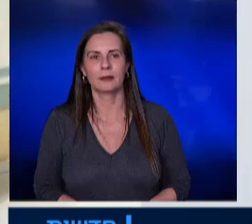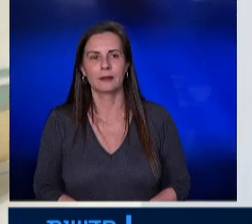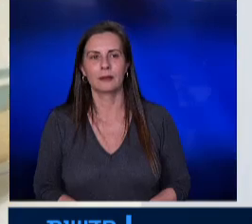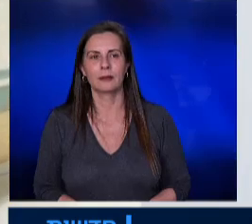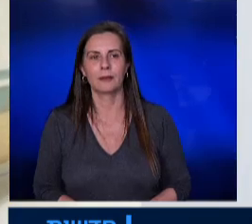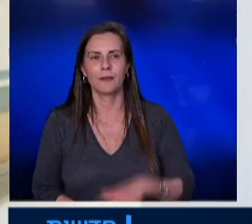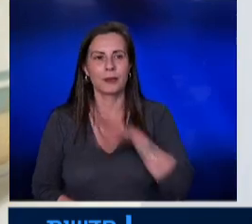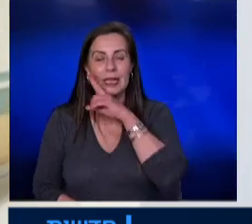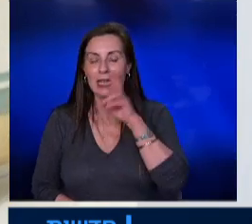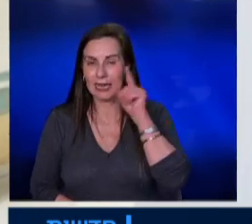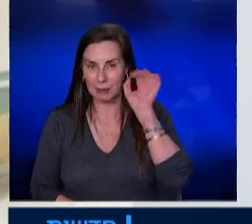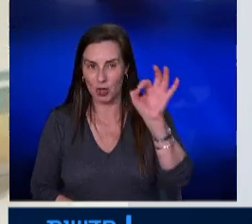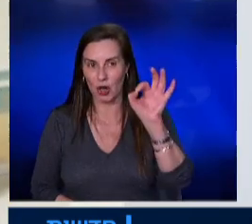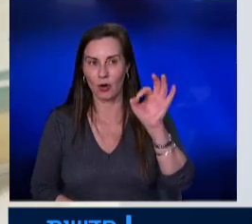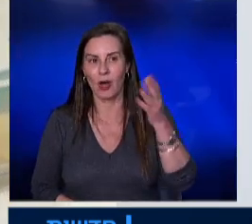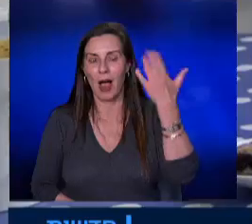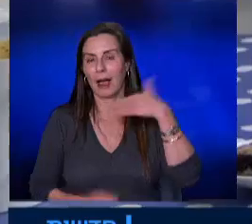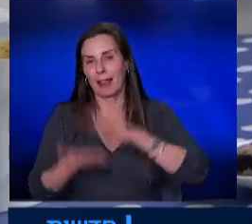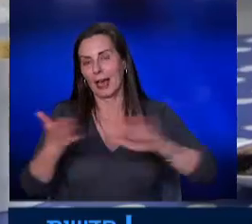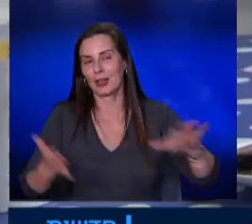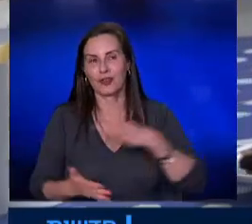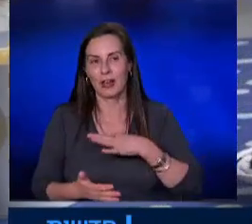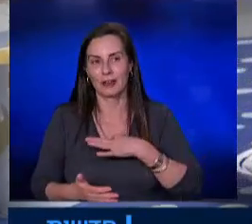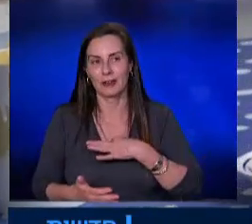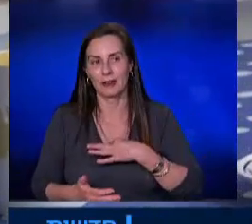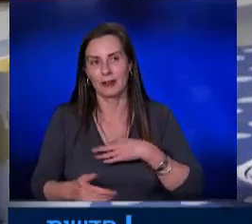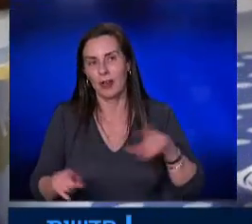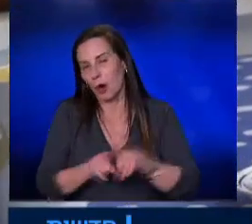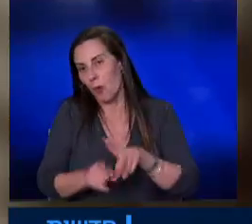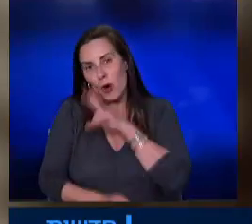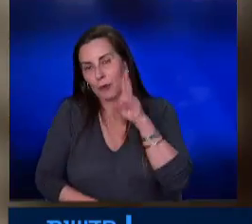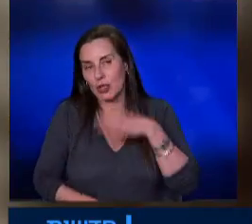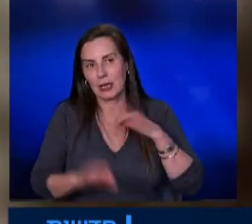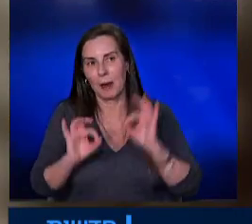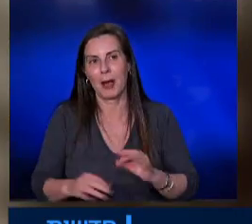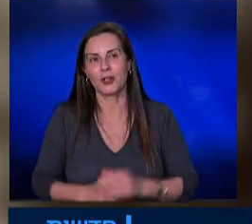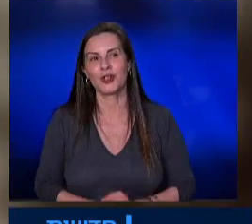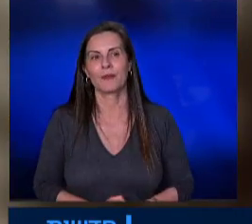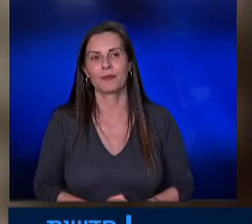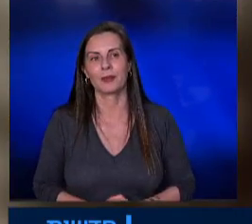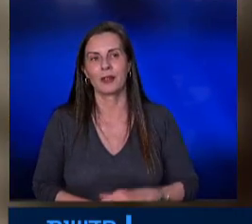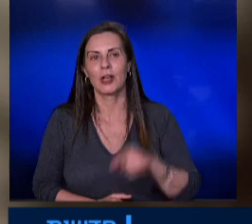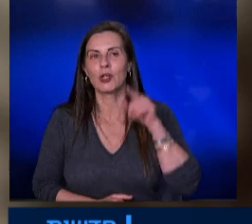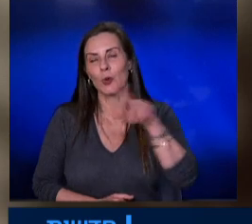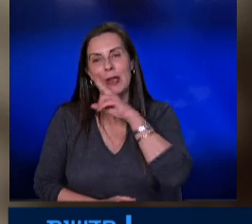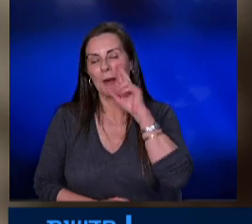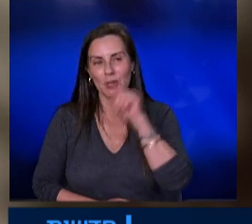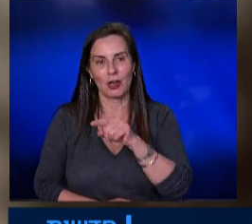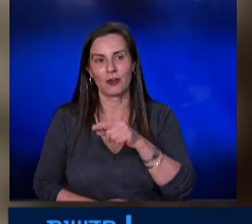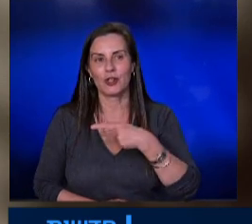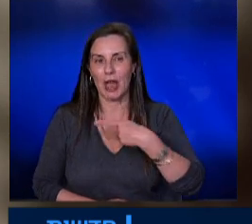יפה. אימא של עמוס, אירמה, היא הייתה הגננת שלי. היא הייתה כמו אימא שלי, ממש. זאת אירמה